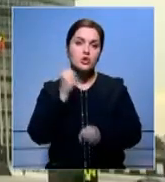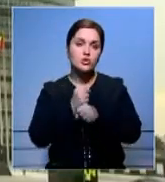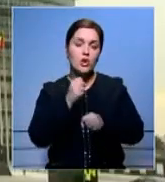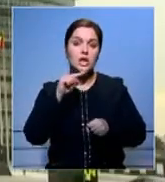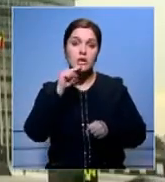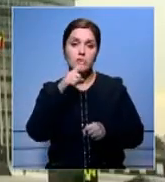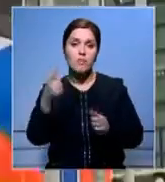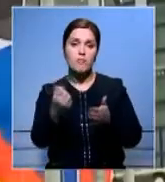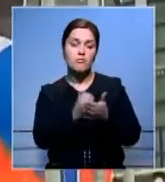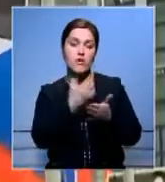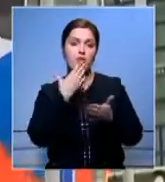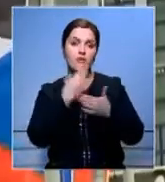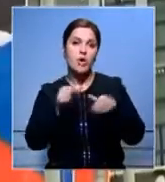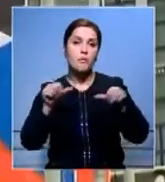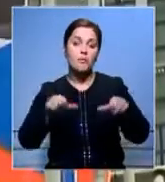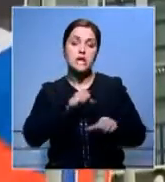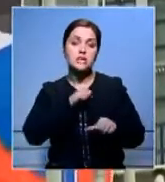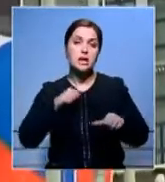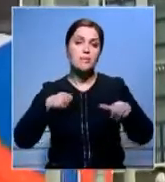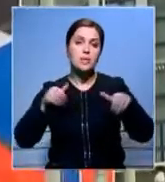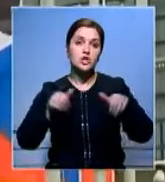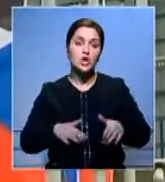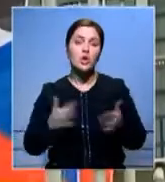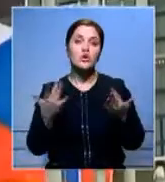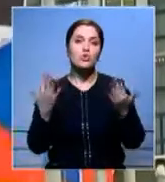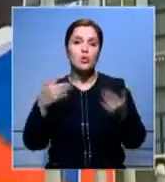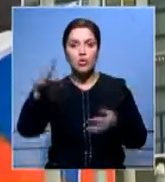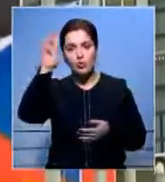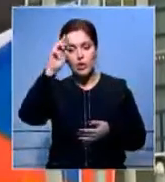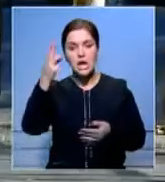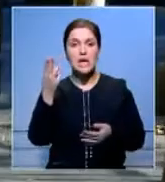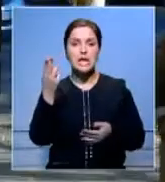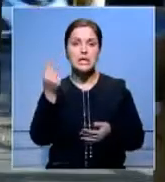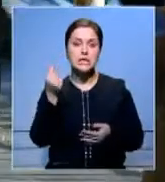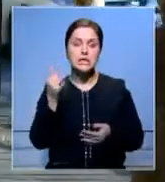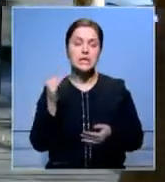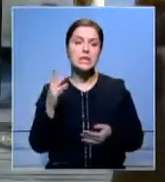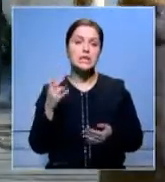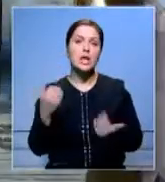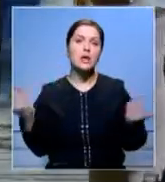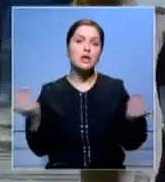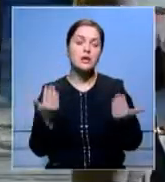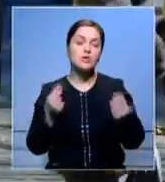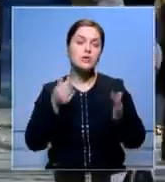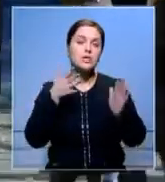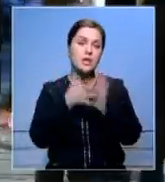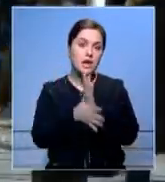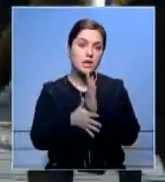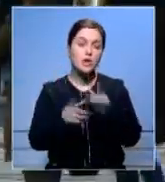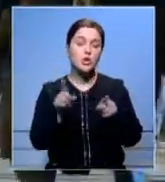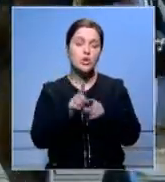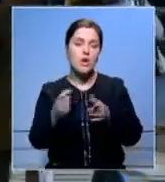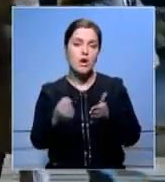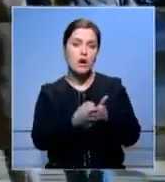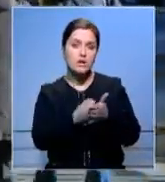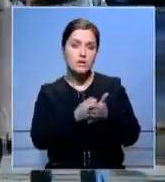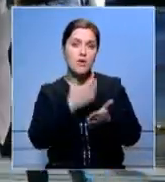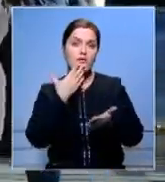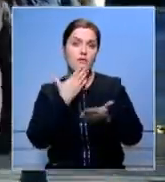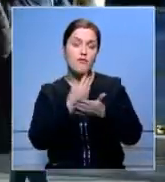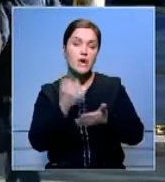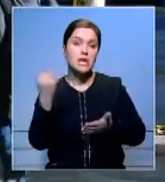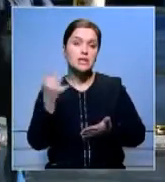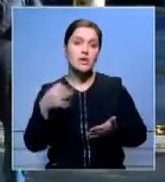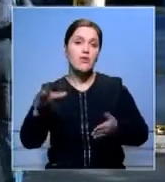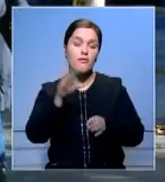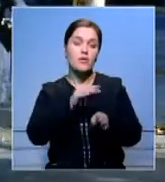свое право самостоятельно решать, сколько государственных денег и на какие цели тратить, а также отстаивает свои интересы